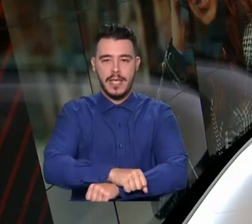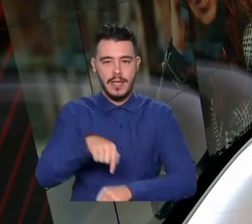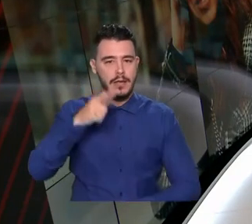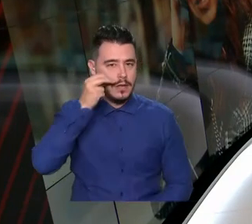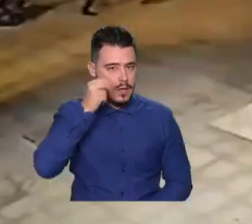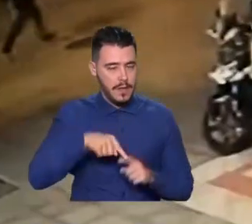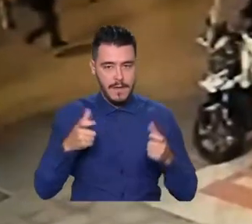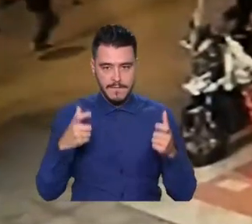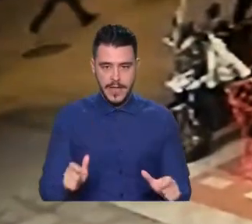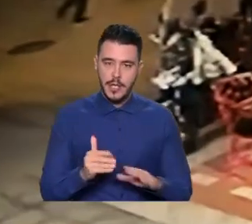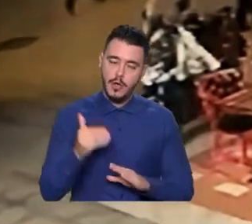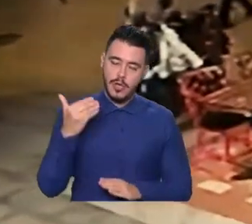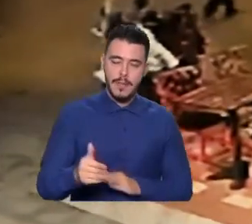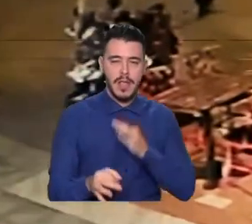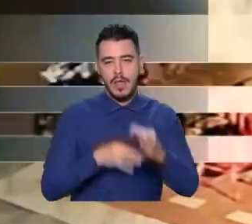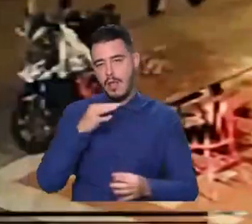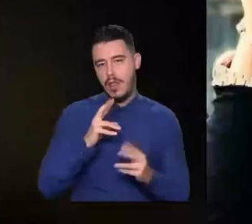κορίτσιου.